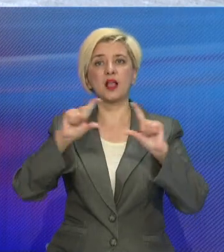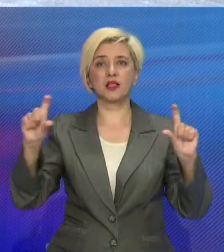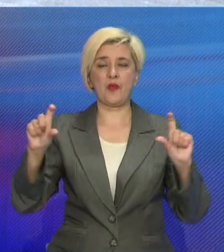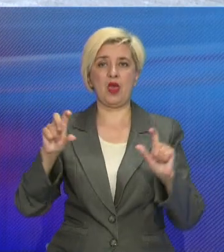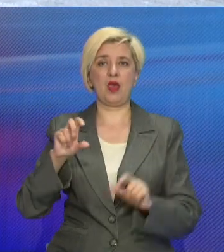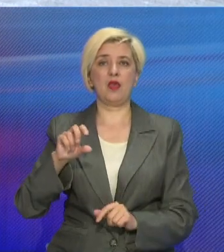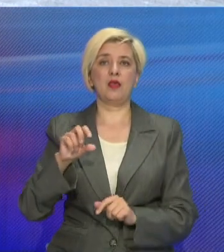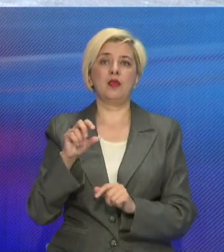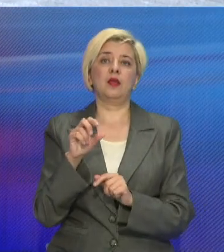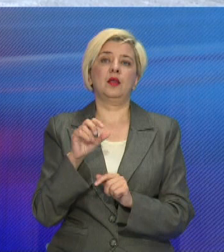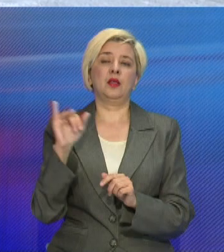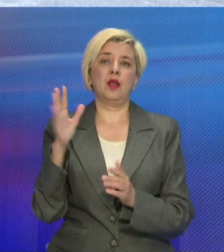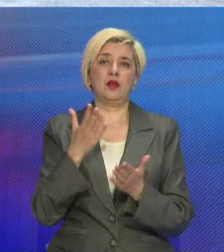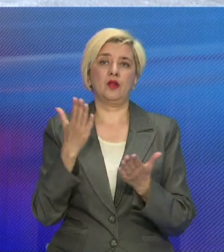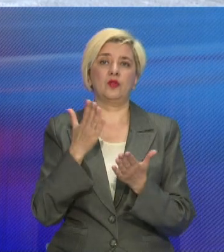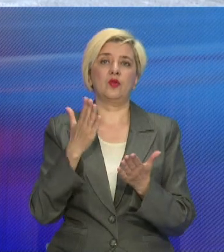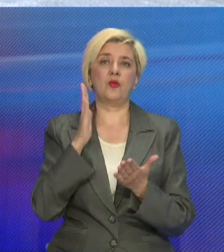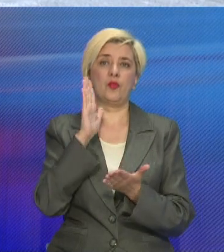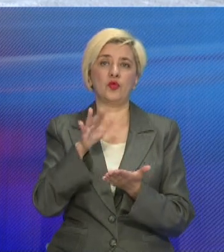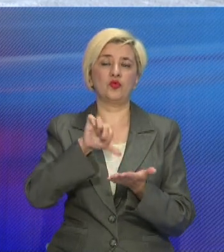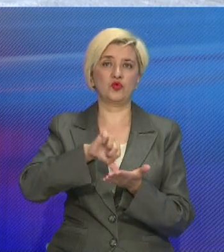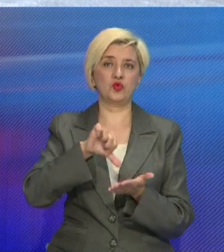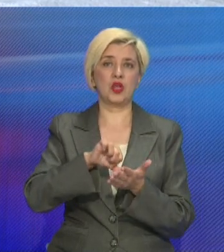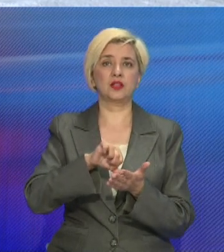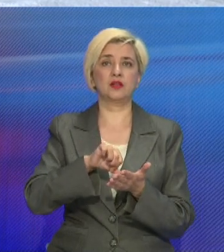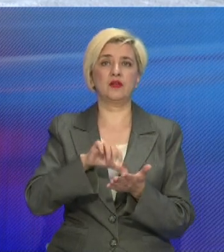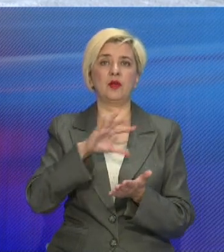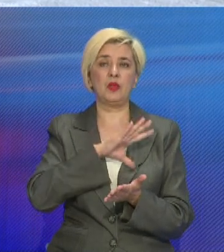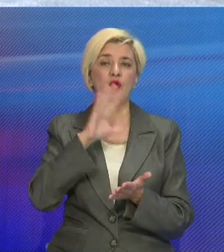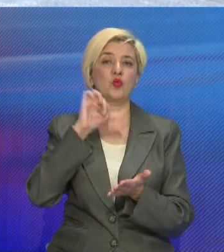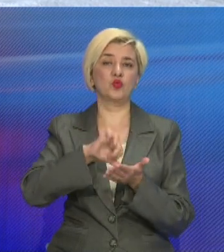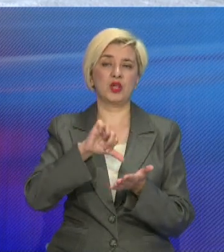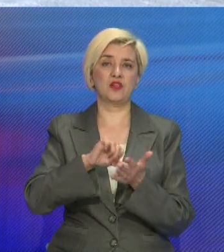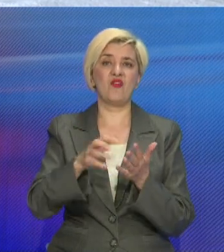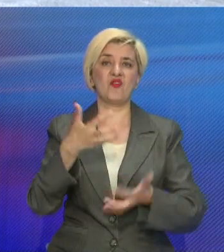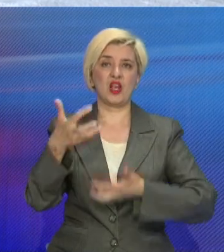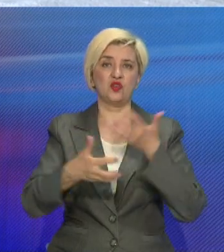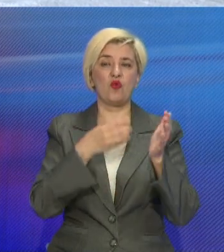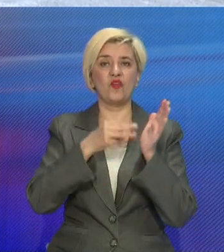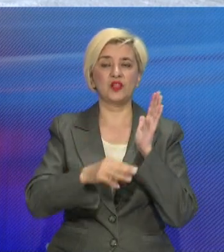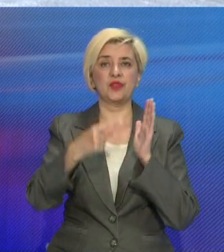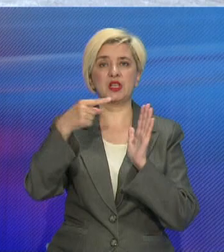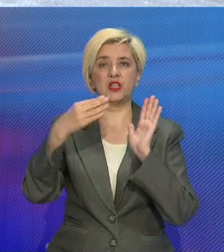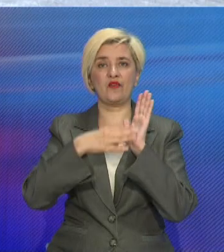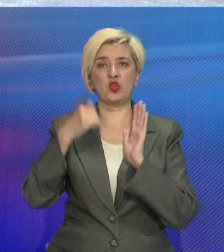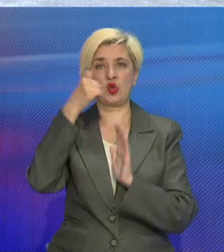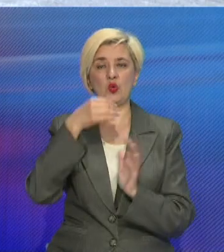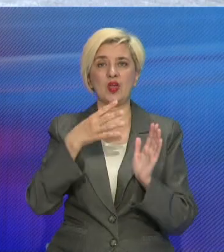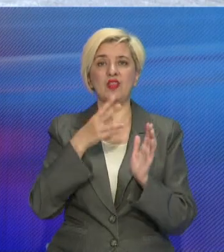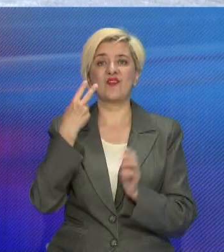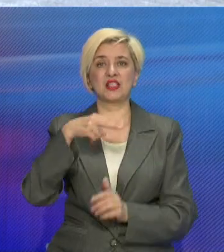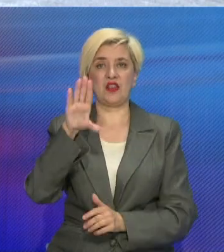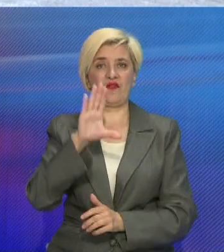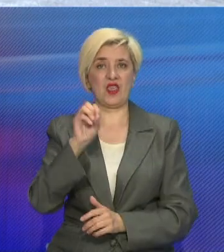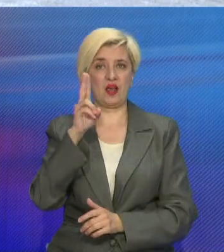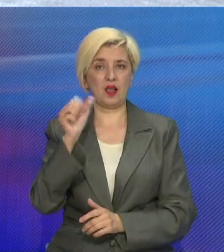и археологами, которые принимали участие в раскопках 80-90-е годы 20 века. Также на территории Лидского